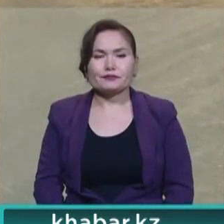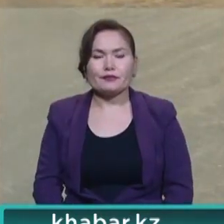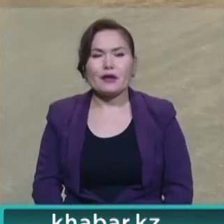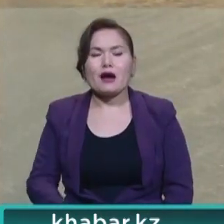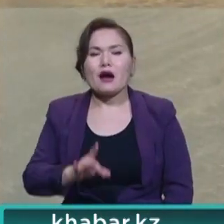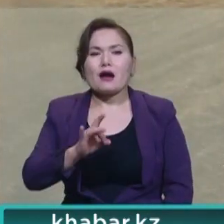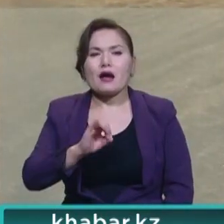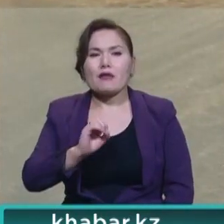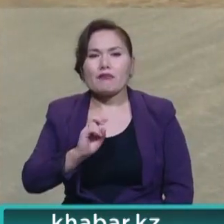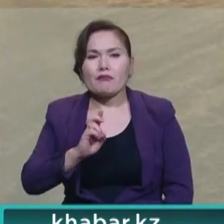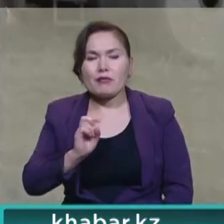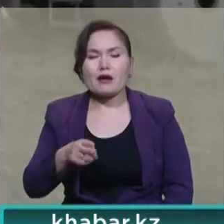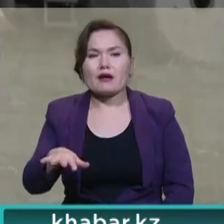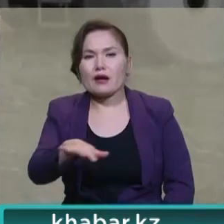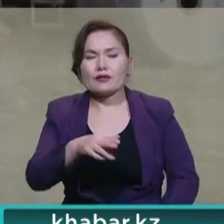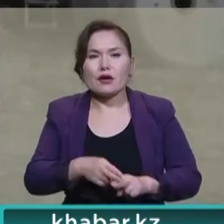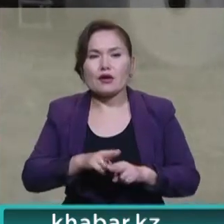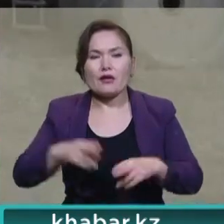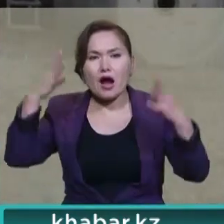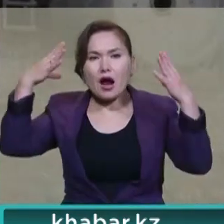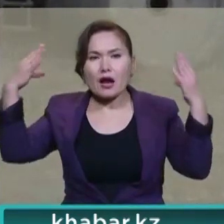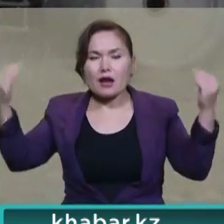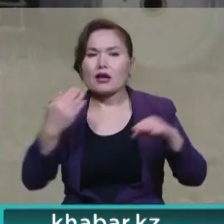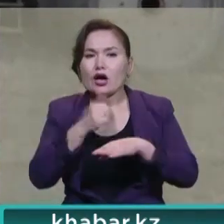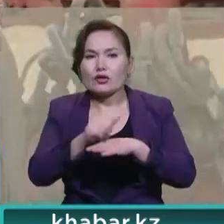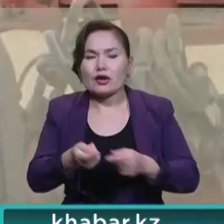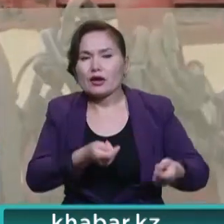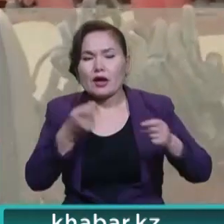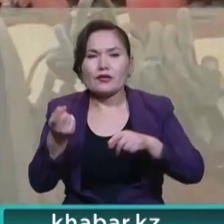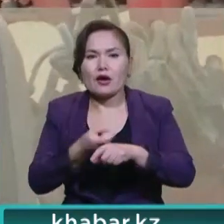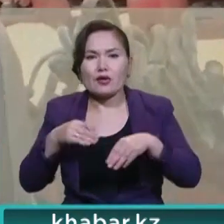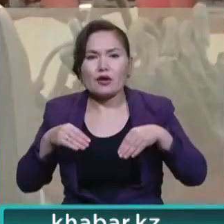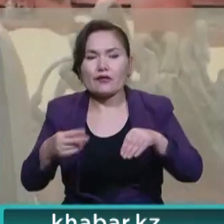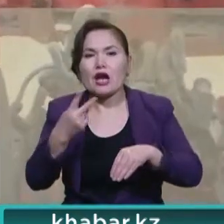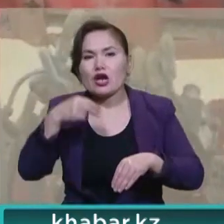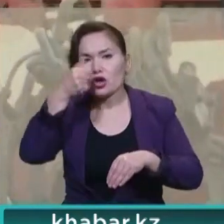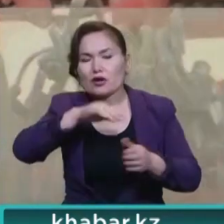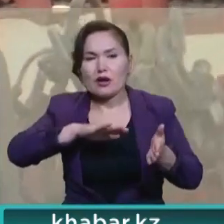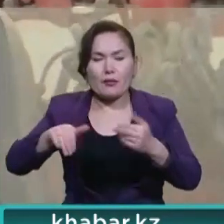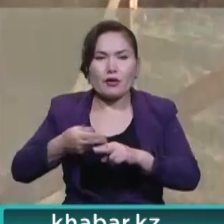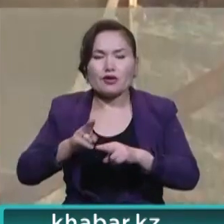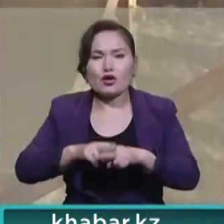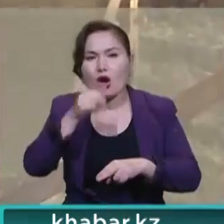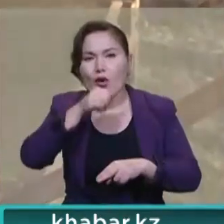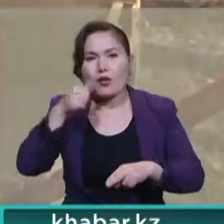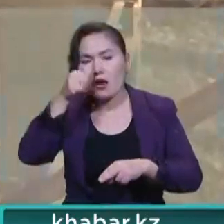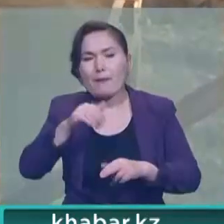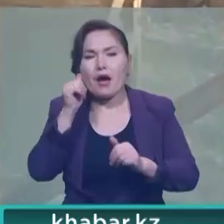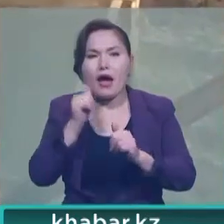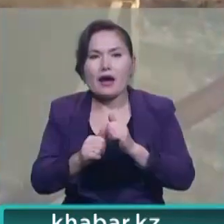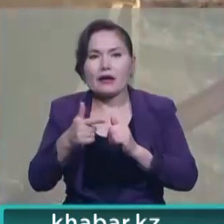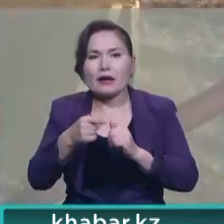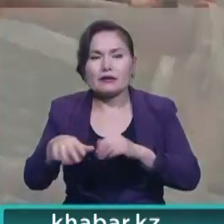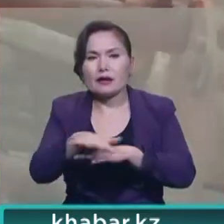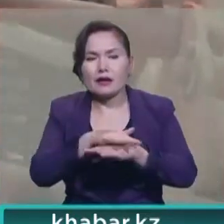Райымбек ауданындағы бұл шаруа қожалығының Голландиядан әкелінген картоп тұқымын өсірумен айналысқанына 2 жыл болды. Олар өткен жылы әр гектардан орта